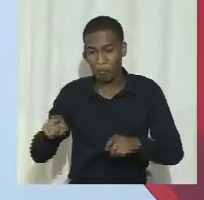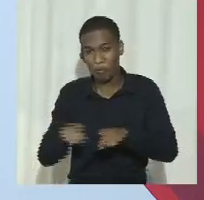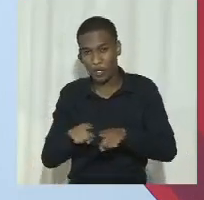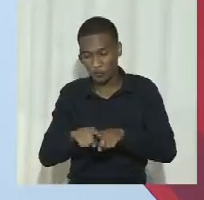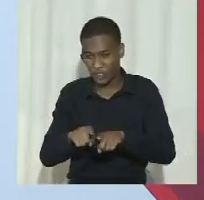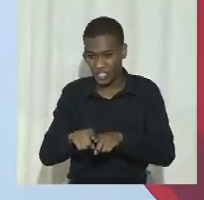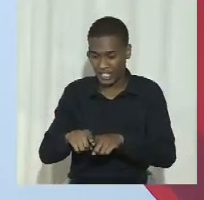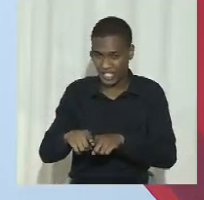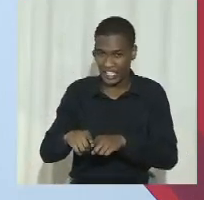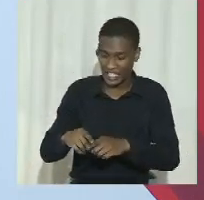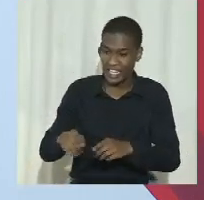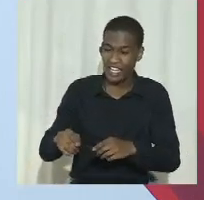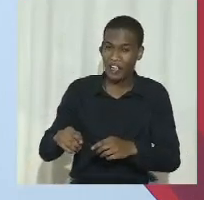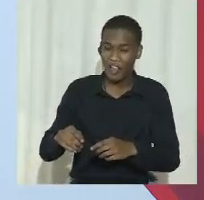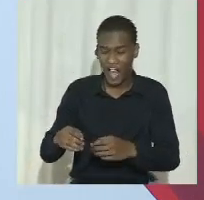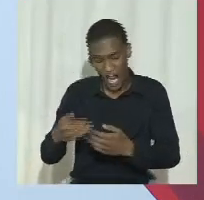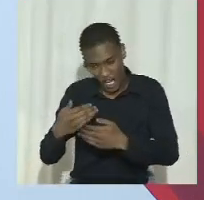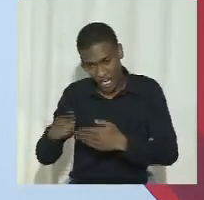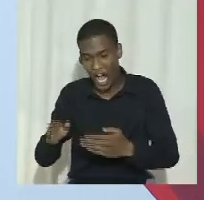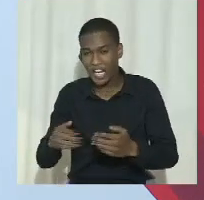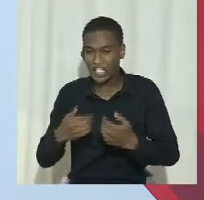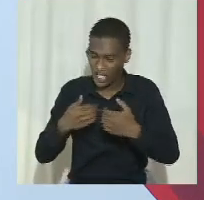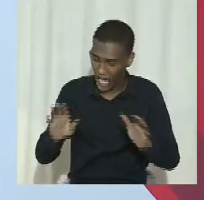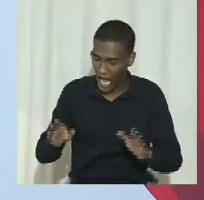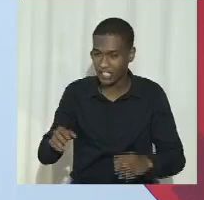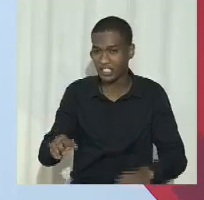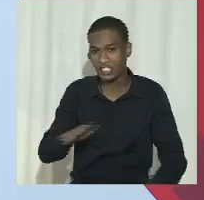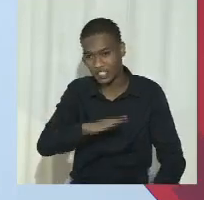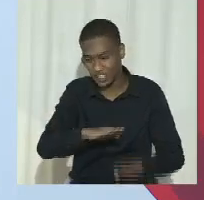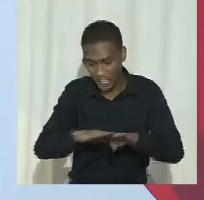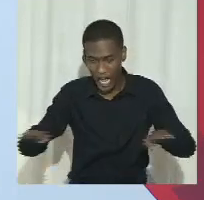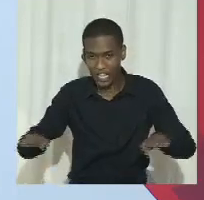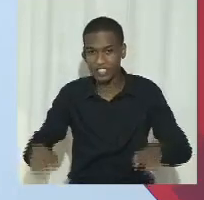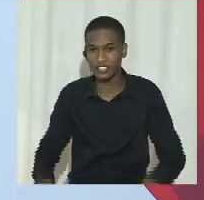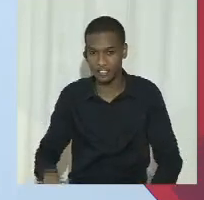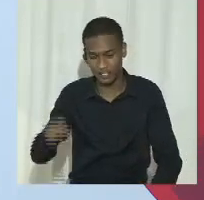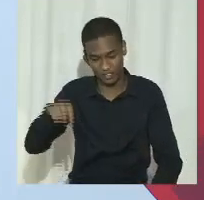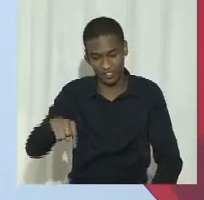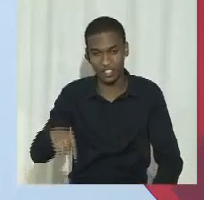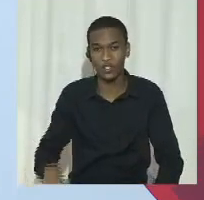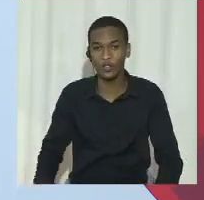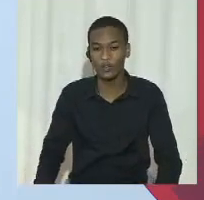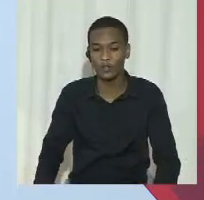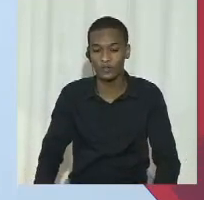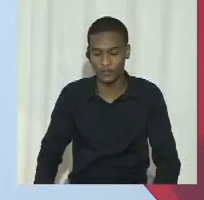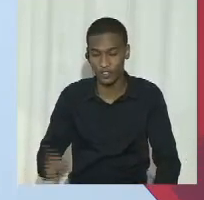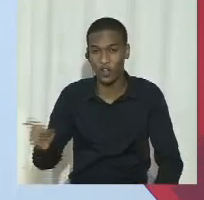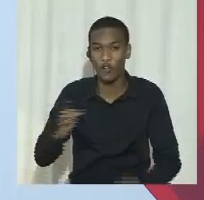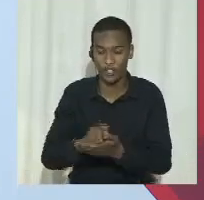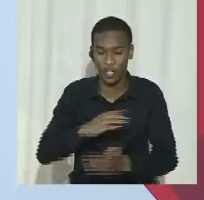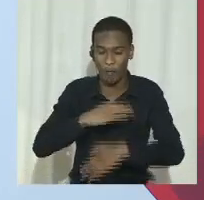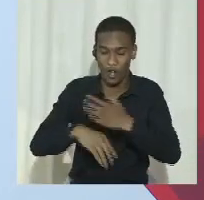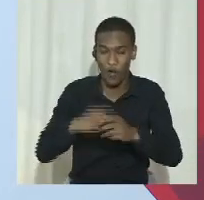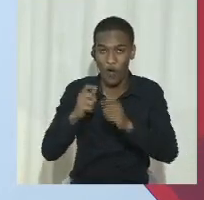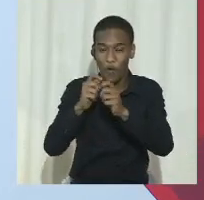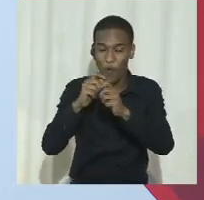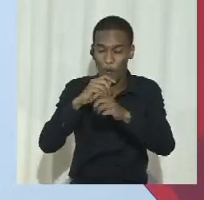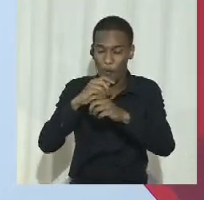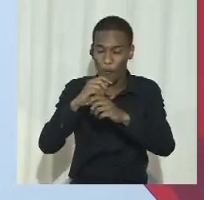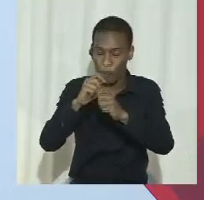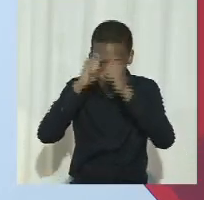anatin'ny andro iraisam-pirenena ho an'ny tany izay natao tamin'ny alalan'ny fampitam-baovao tamin'ny mpanao gazety teny amin'ny